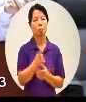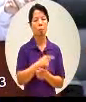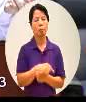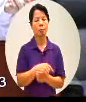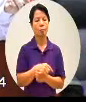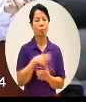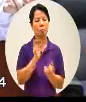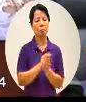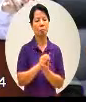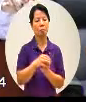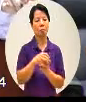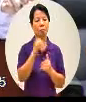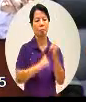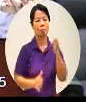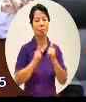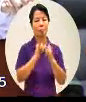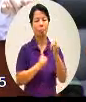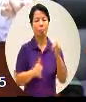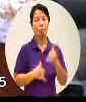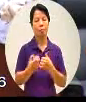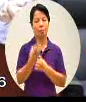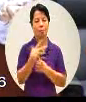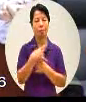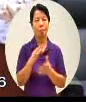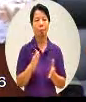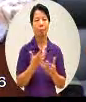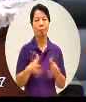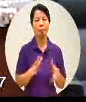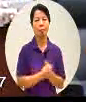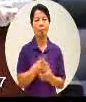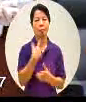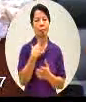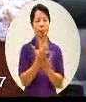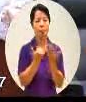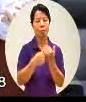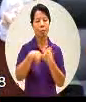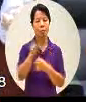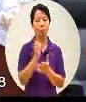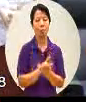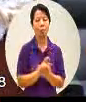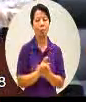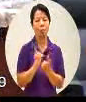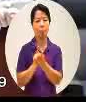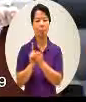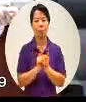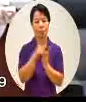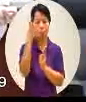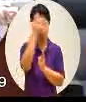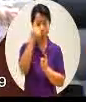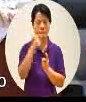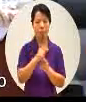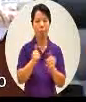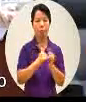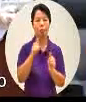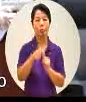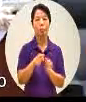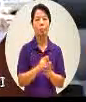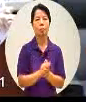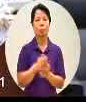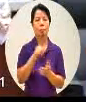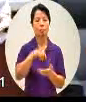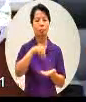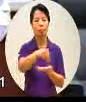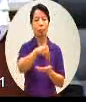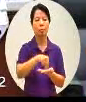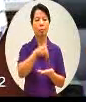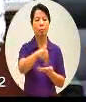知？囡仔为着要摕时数，哈、哦，因为背。老人社区一役服务，就陪那个老人下棋